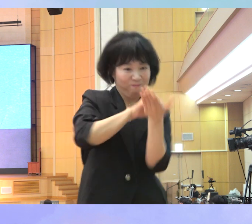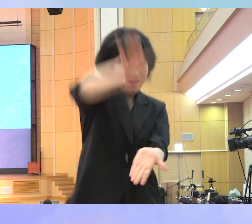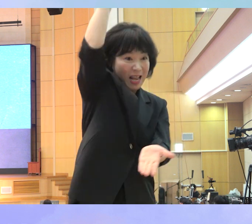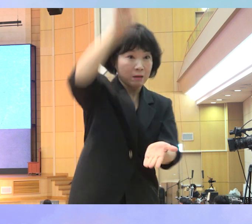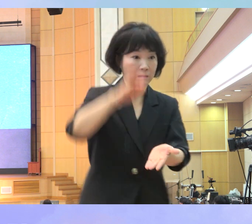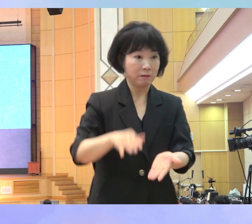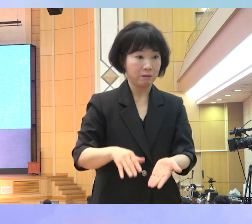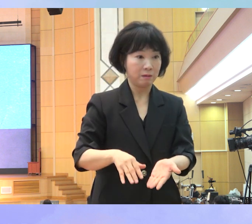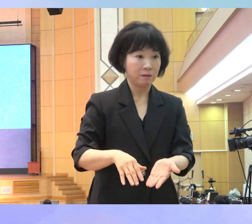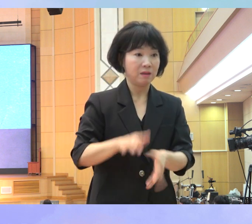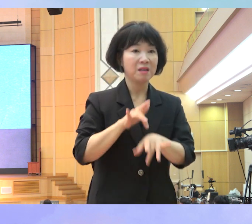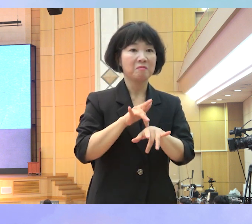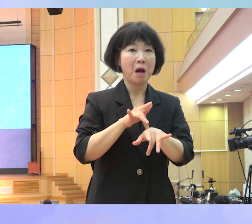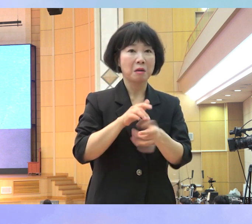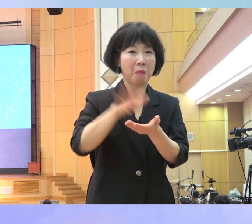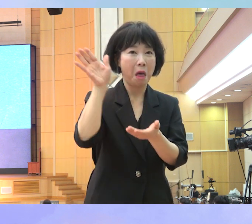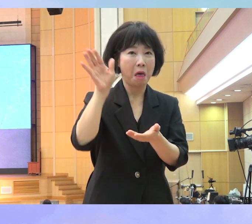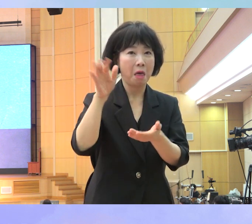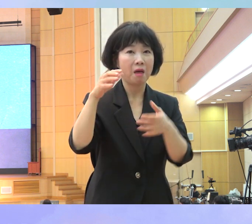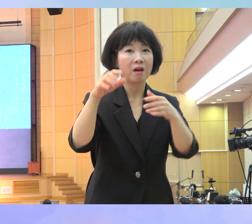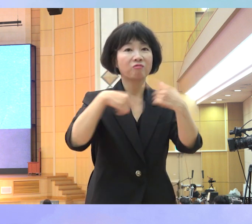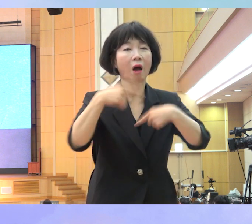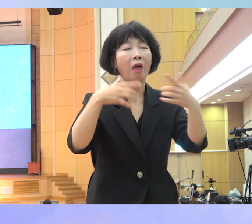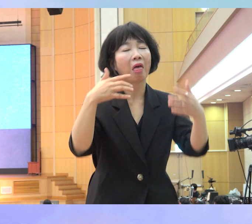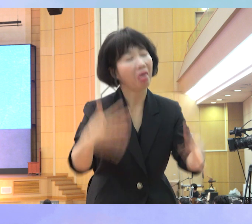해야 되는데 나